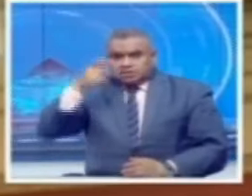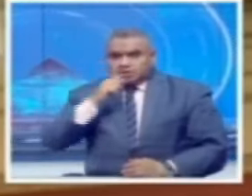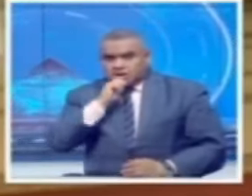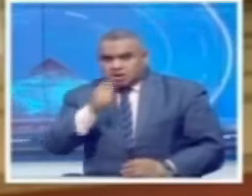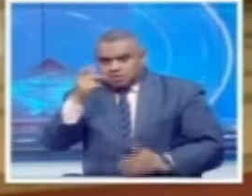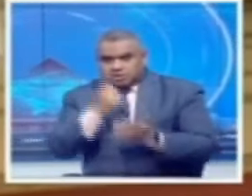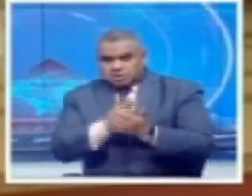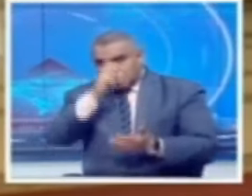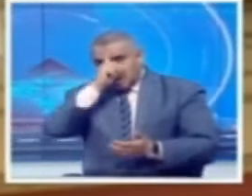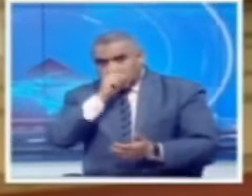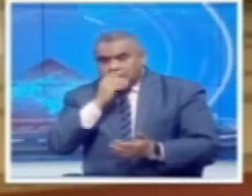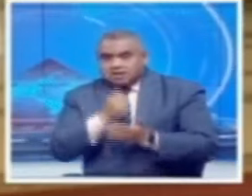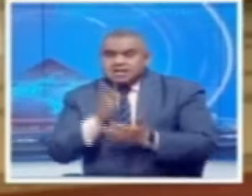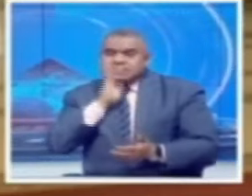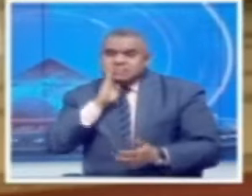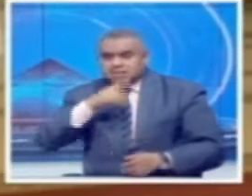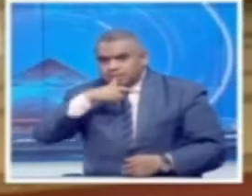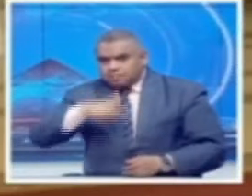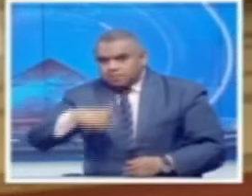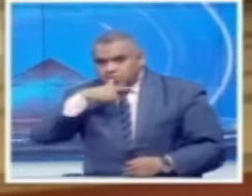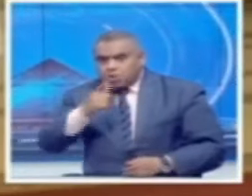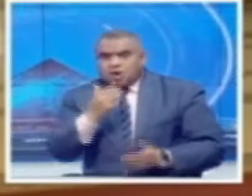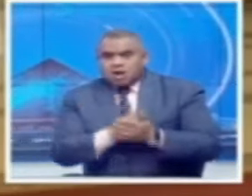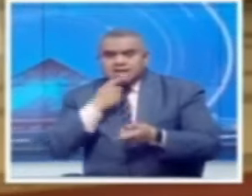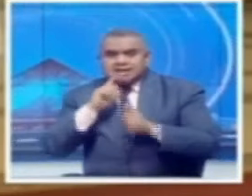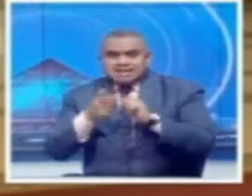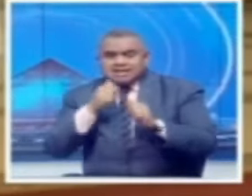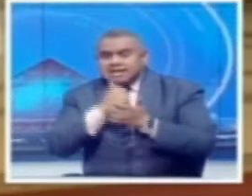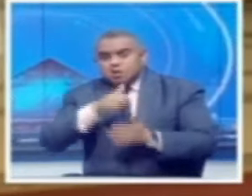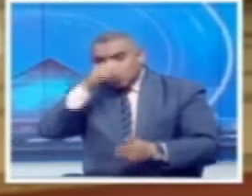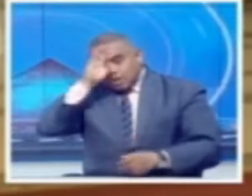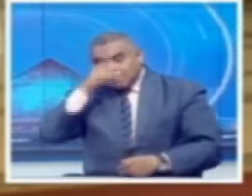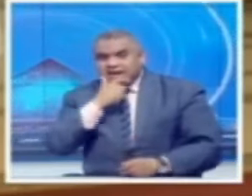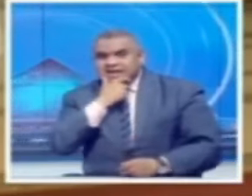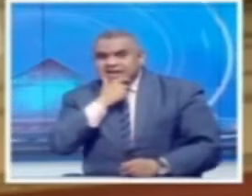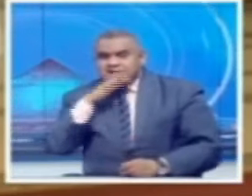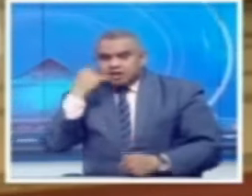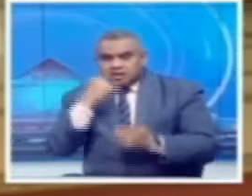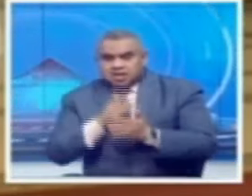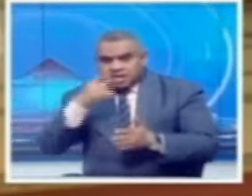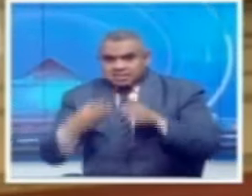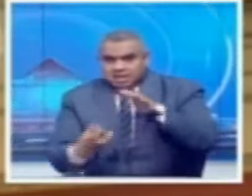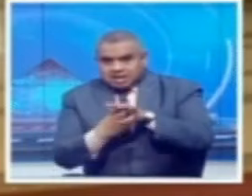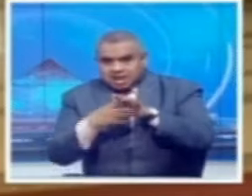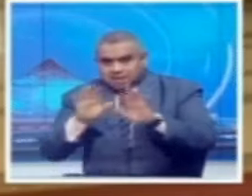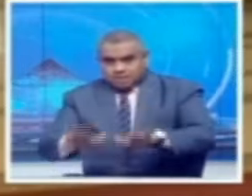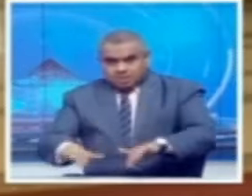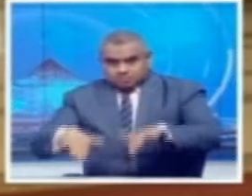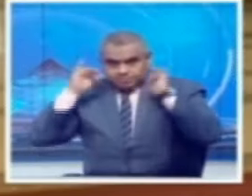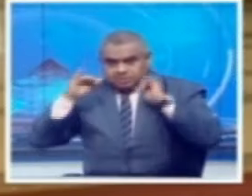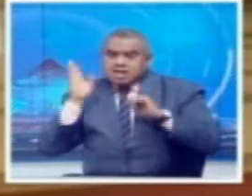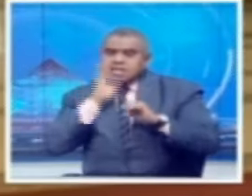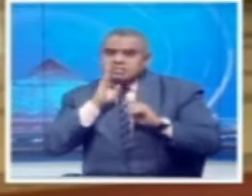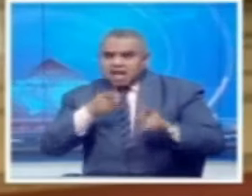تضمن الارتقاء بالمستوى اللغوي للمعلمين وإتقان اللغة الإنجليزية، بما يضمن خريجين قادرين على التواصل